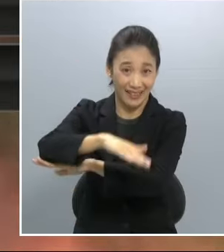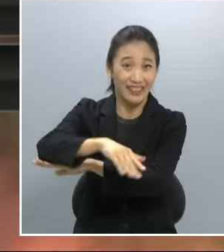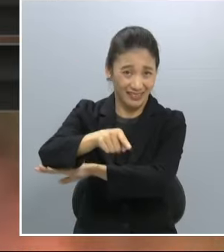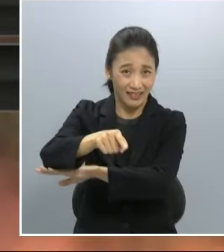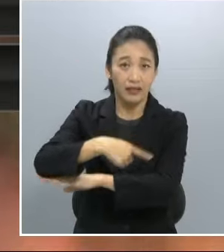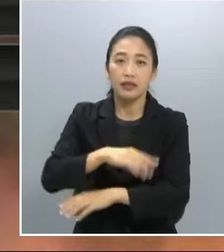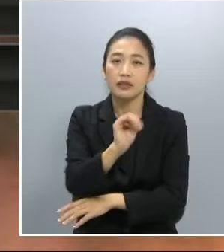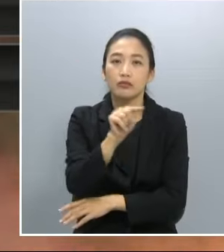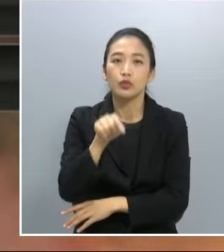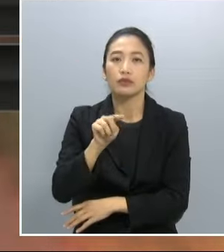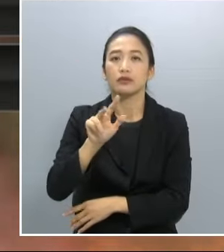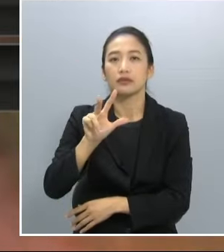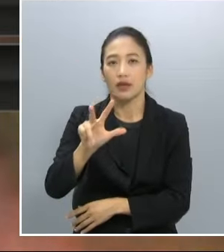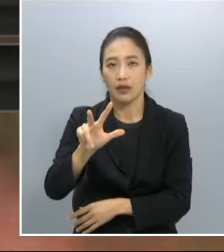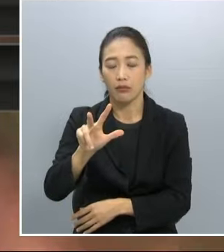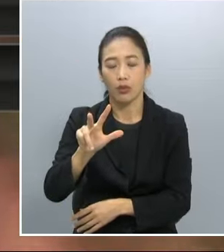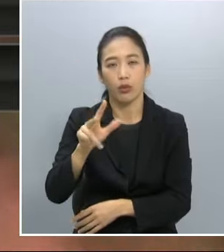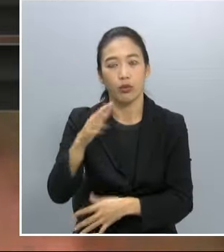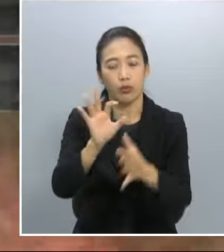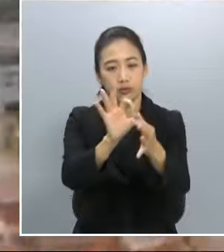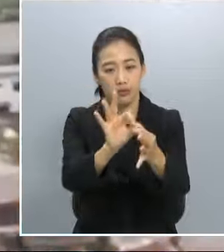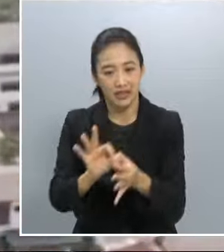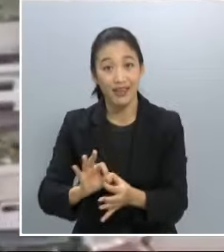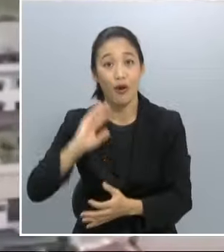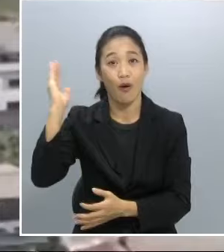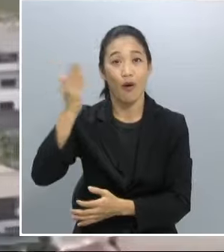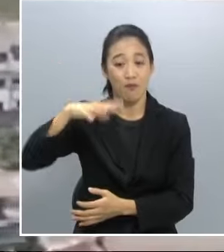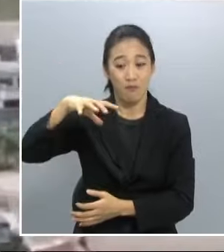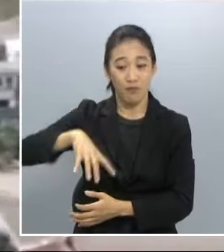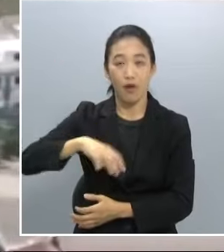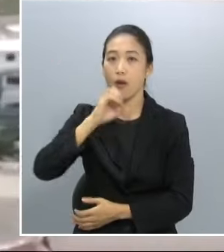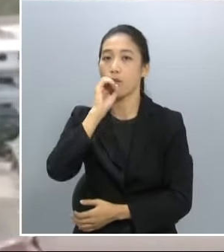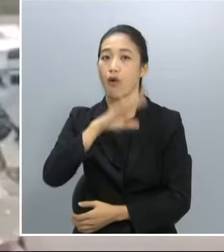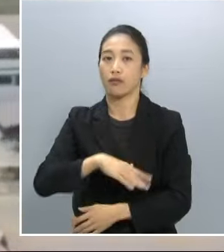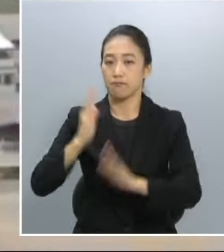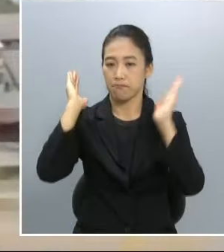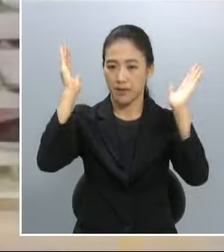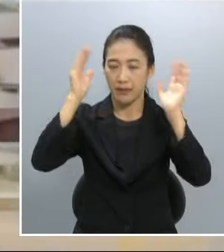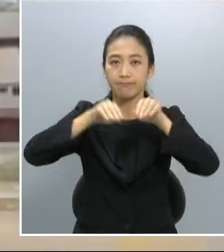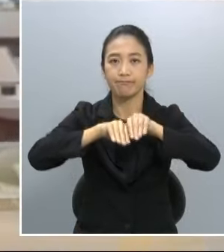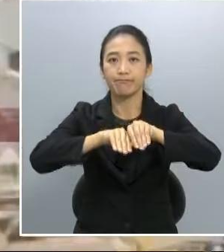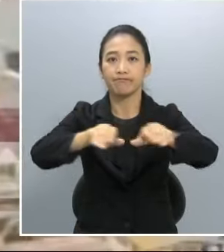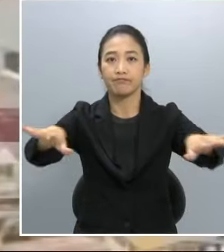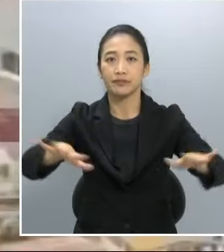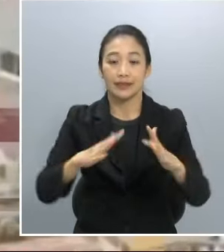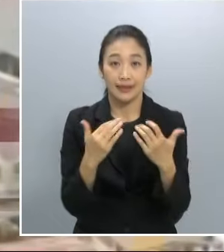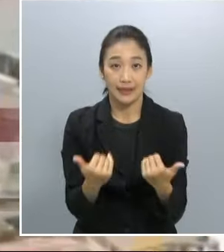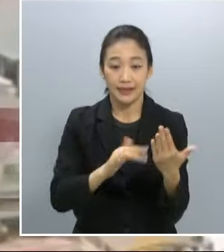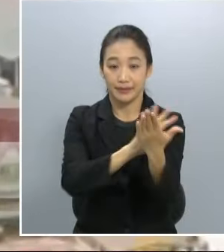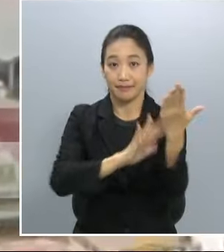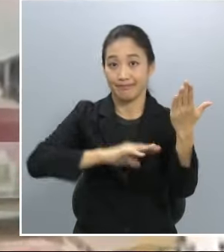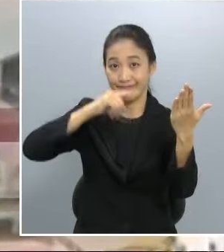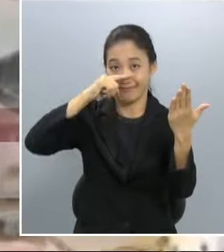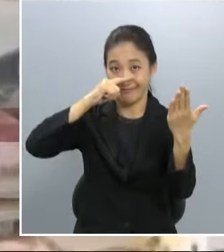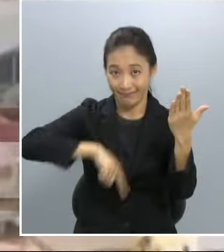40.3แล้วก็สอดคล้องกับที่โกบูตุวิยวิทยาแจ้งว่าอุณหภูมิสูงสุดของประเทศไทยเมื่อวานนี้